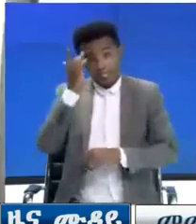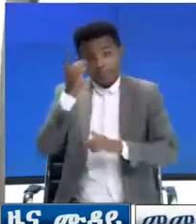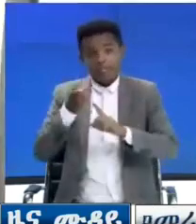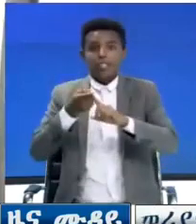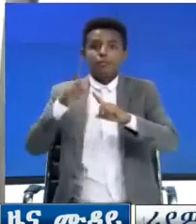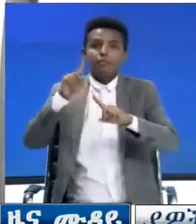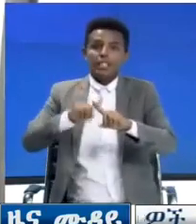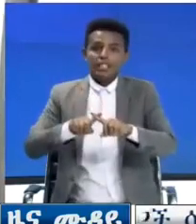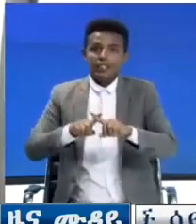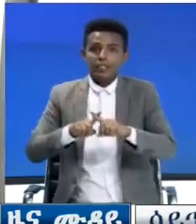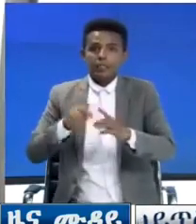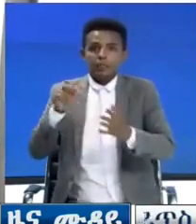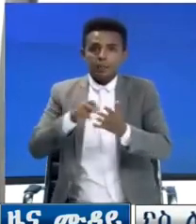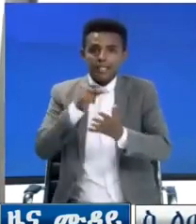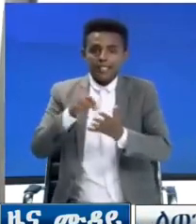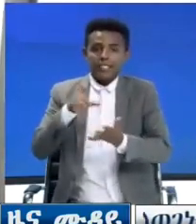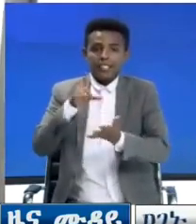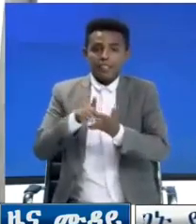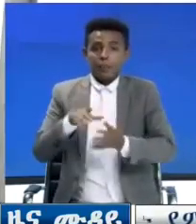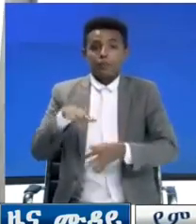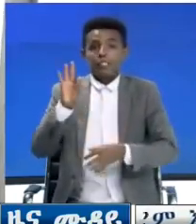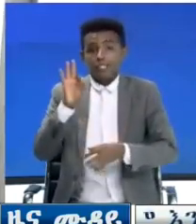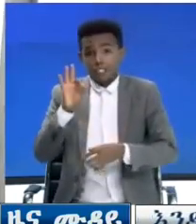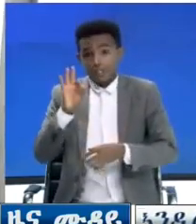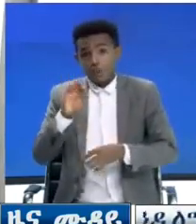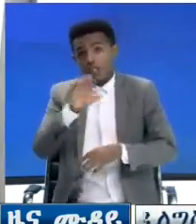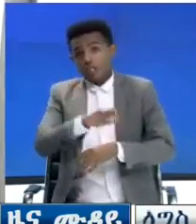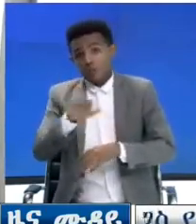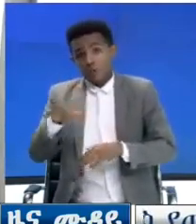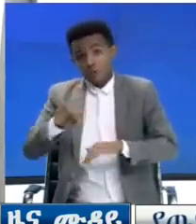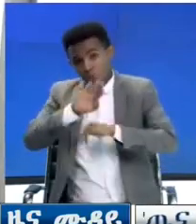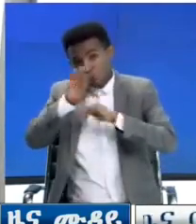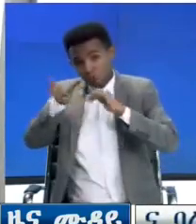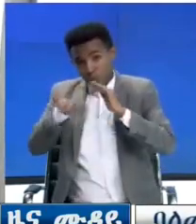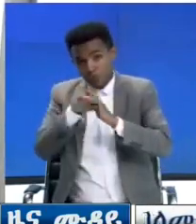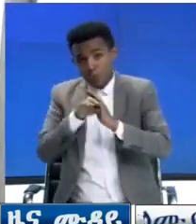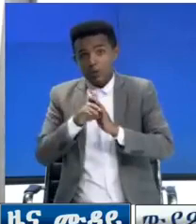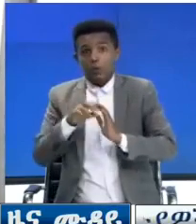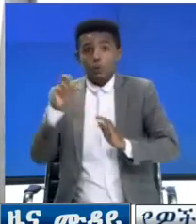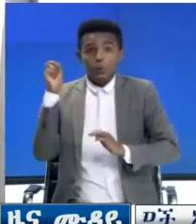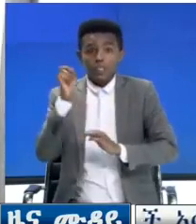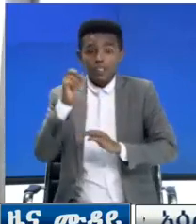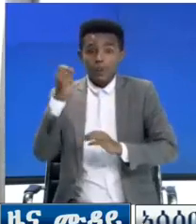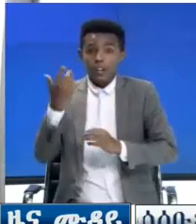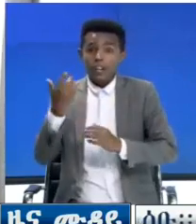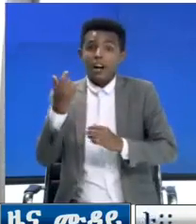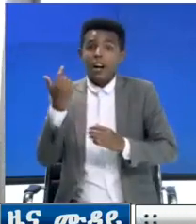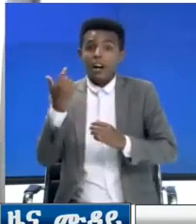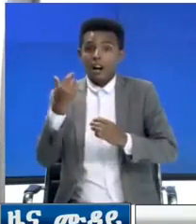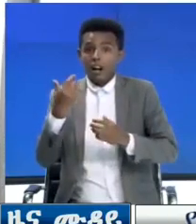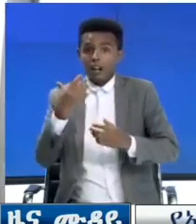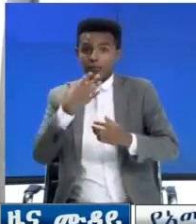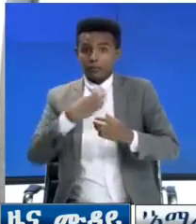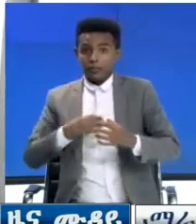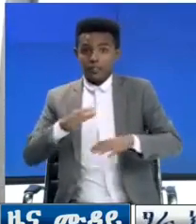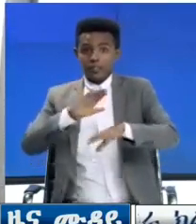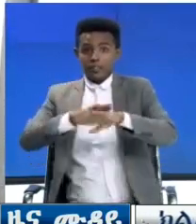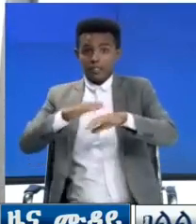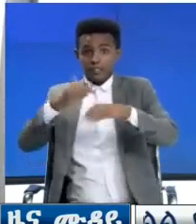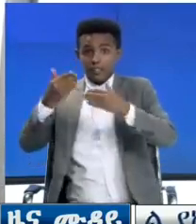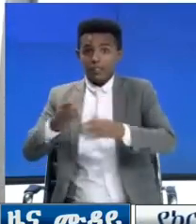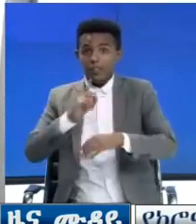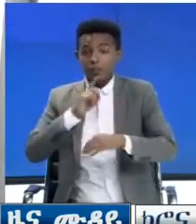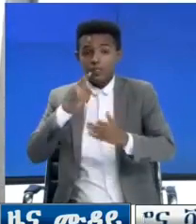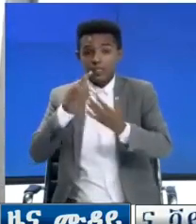ይመለሳል። በደሴ ከተማ የምትገኙ ወገኖች እና ልጆቻችን ይህ ጥሪ ከደሴ ወንጌላውያን አማኞች ህብረት የሚደረግ ጥሪ ነው። ይህ ቀን